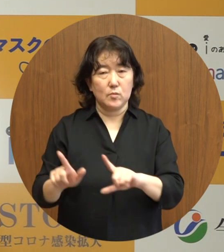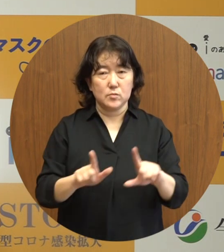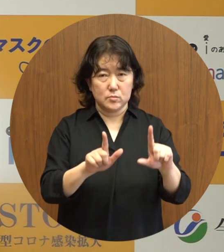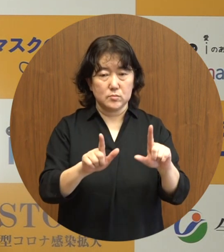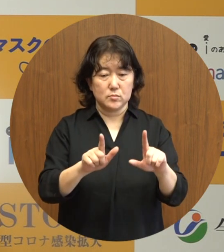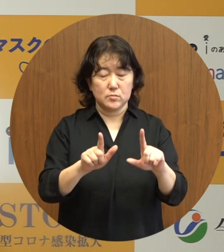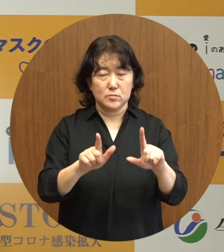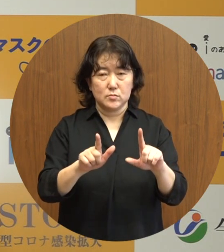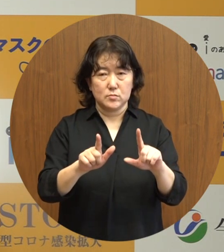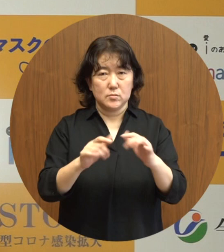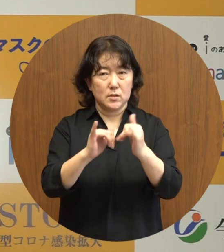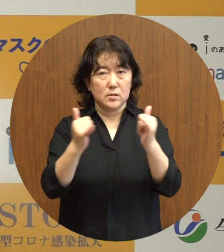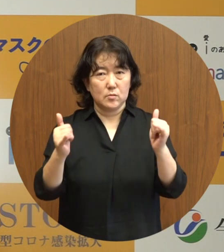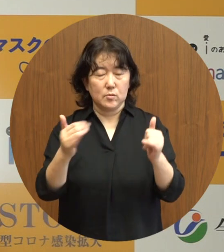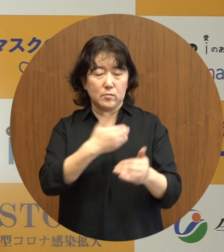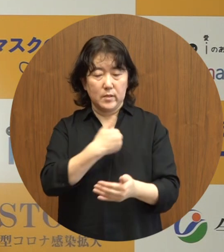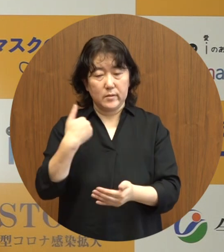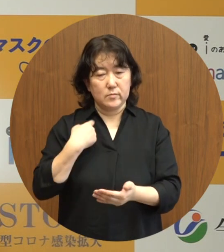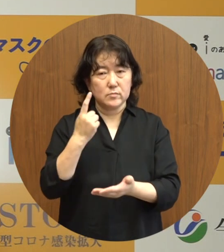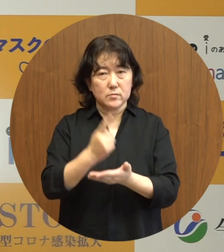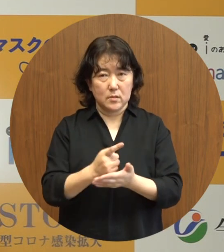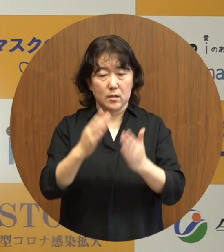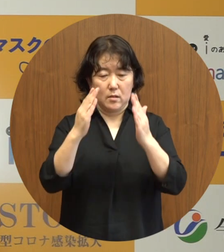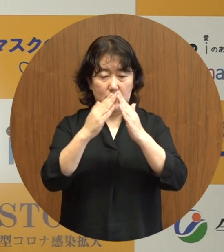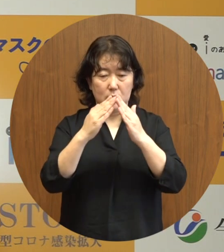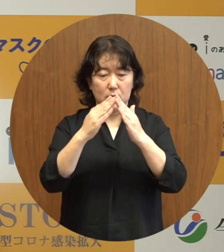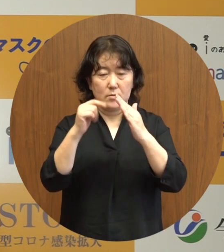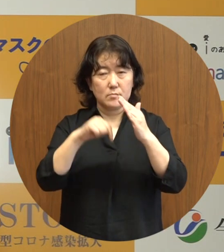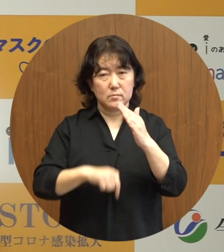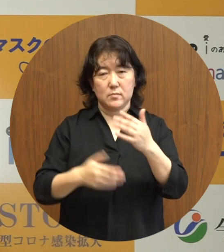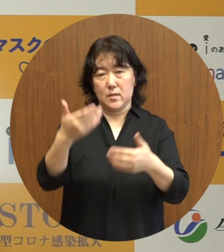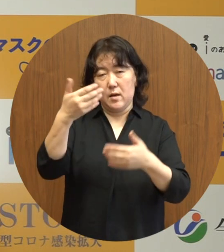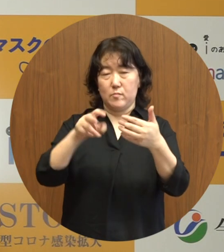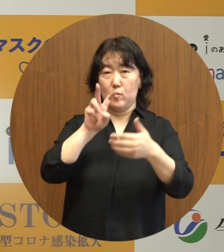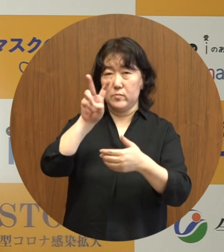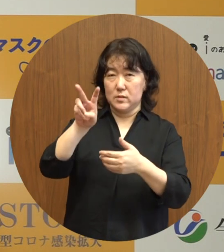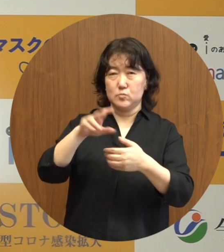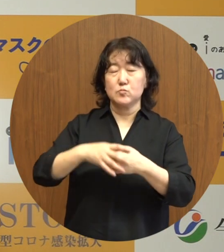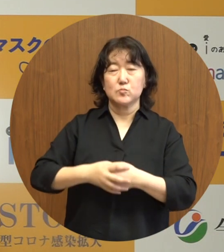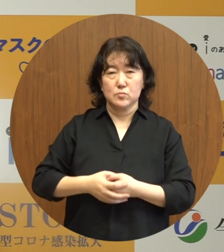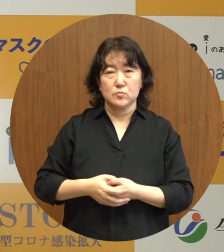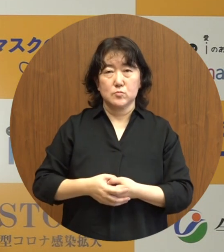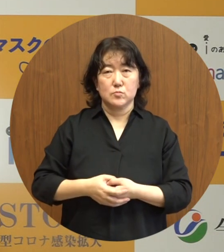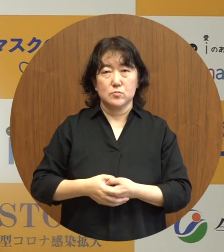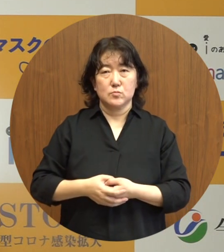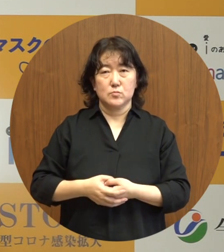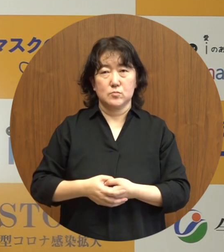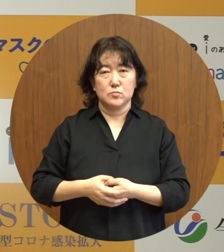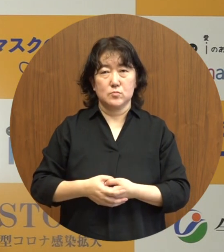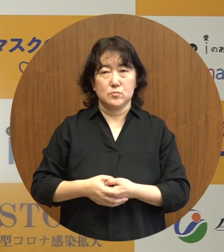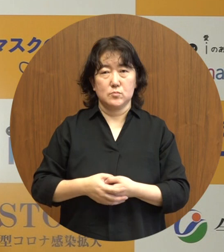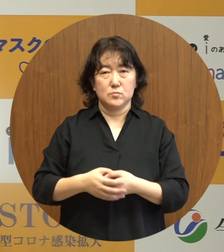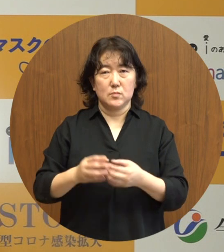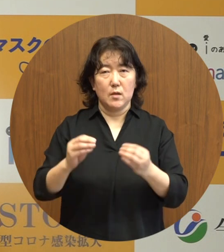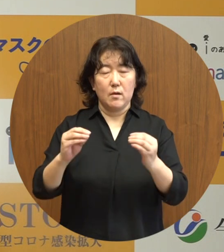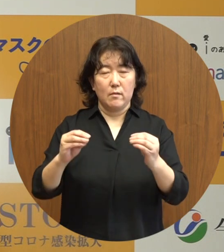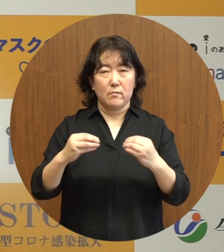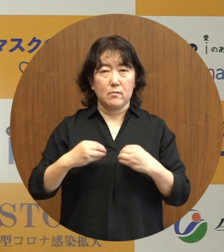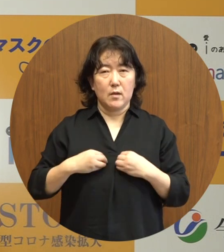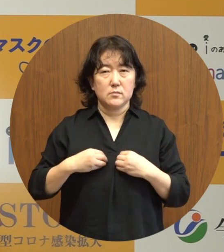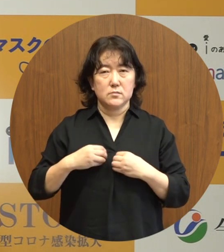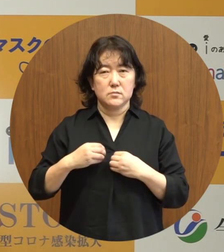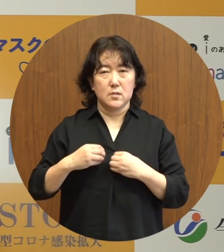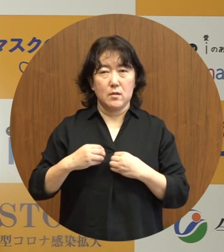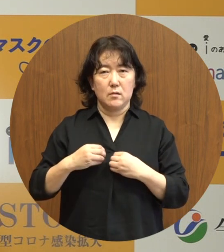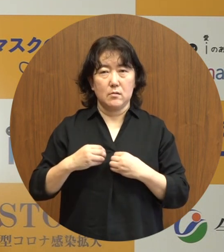ている方とできるだけご自宅でテレビ観戦をしていただき、お祭り気分で羽目を外すことが